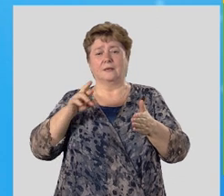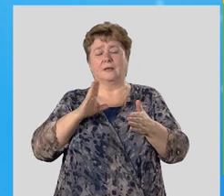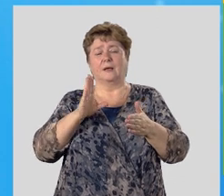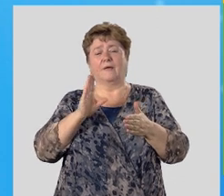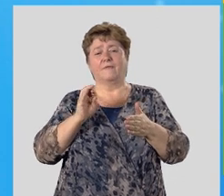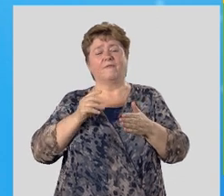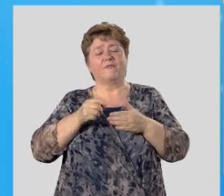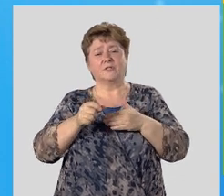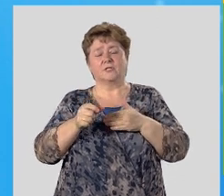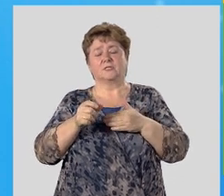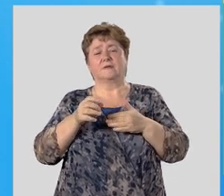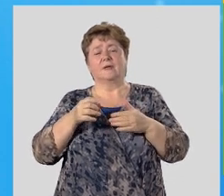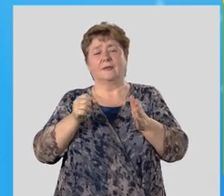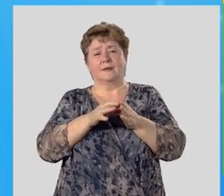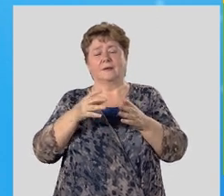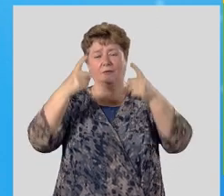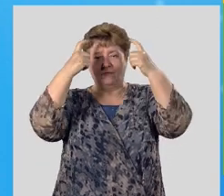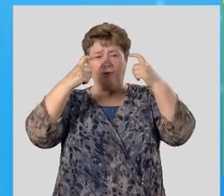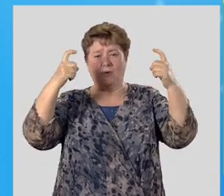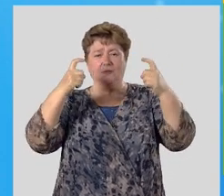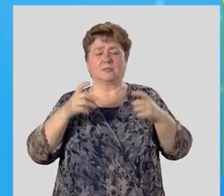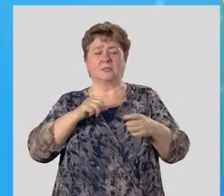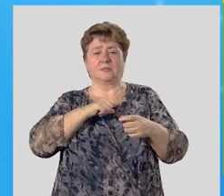веществ энергии и информации